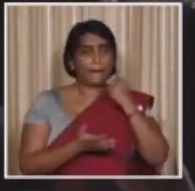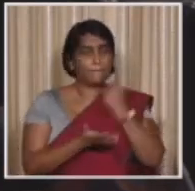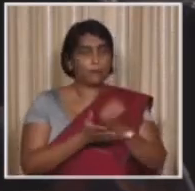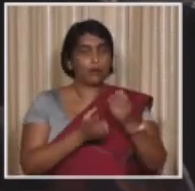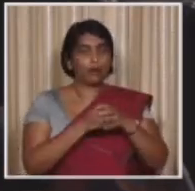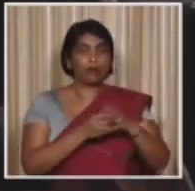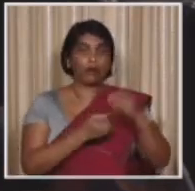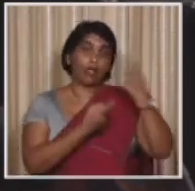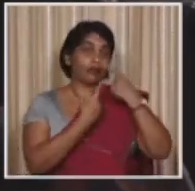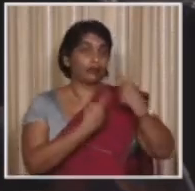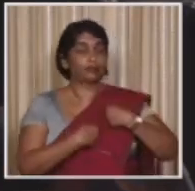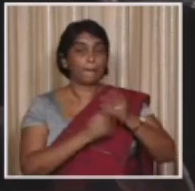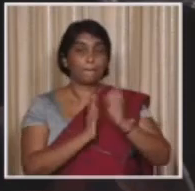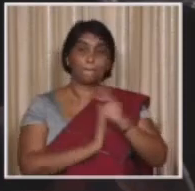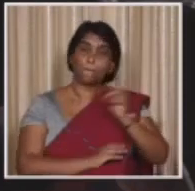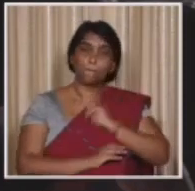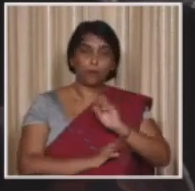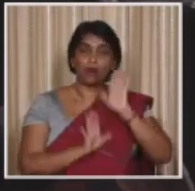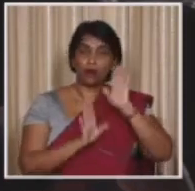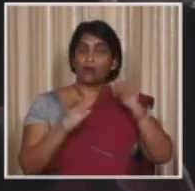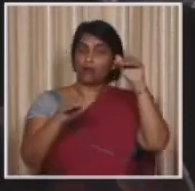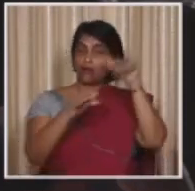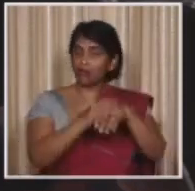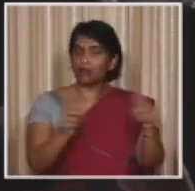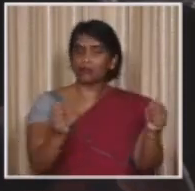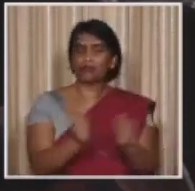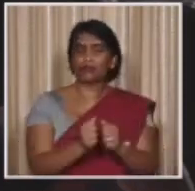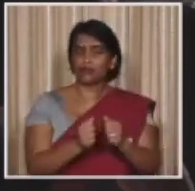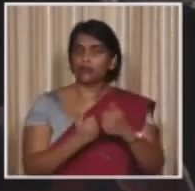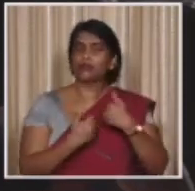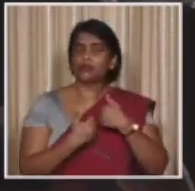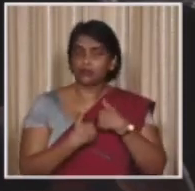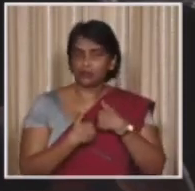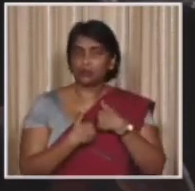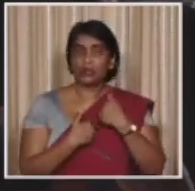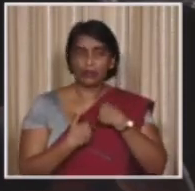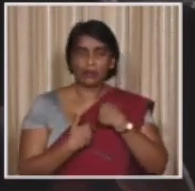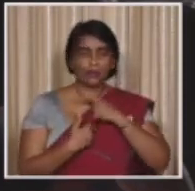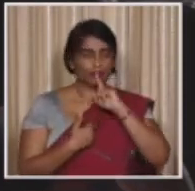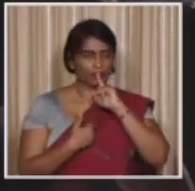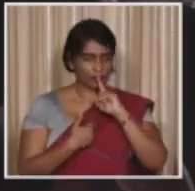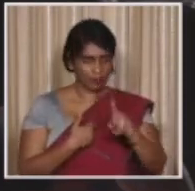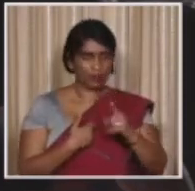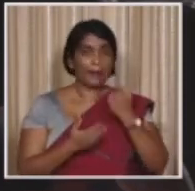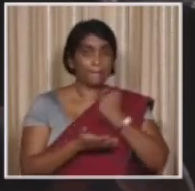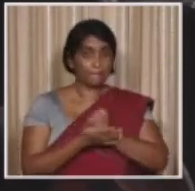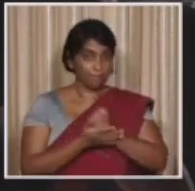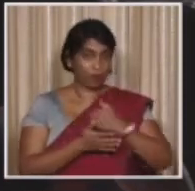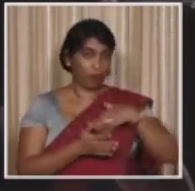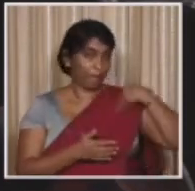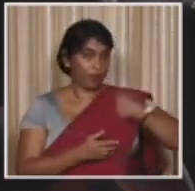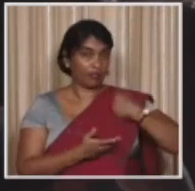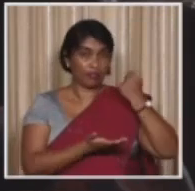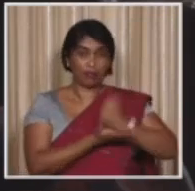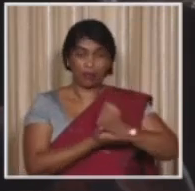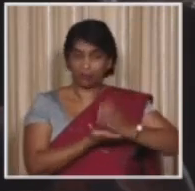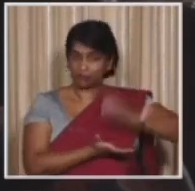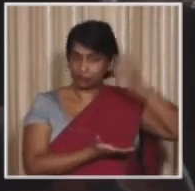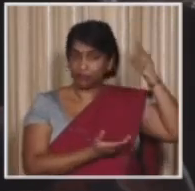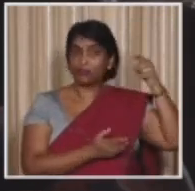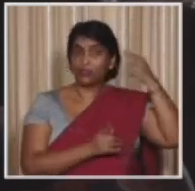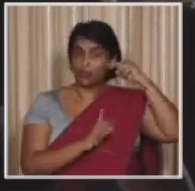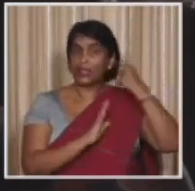අපිට බණ කියනවා. හැබැයි මේ පිළිබඳව අපි මම ඉල්ලා හිටිනවා මහ බැංකුවෙන් මේ